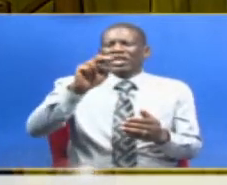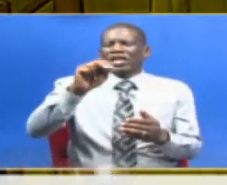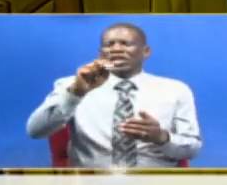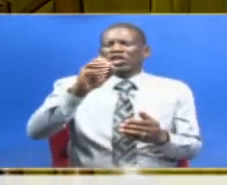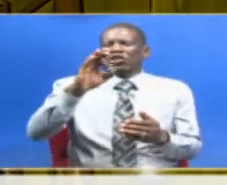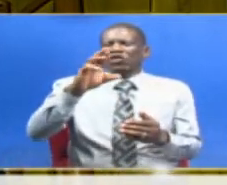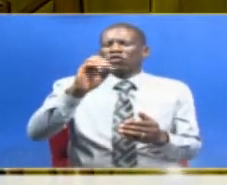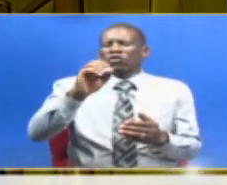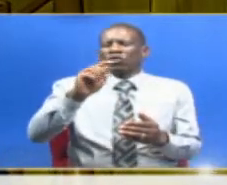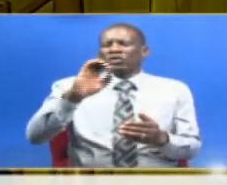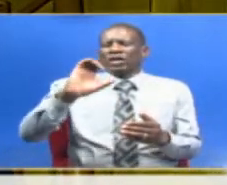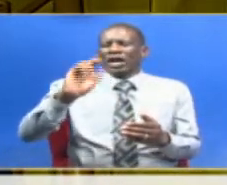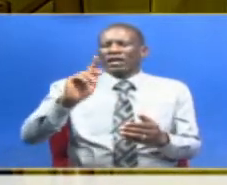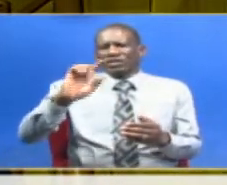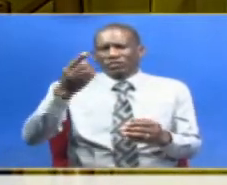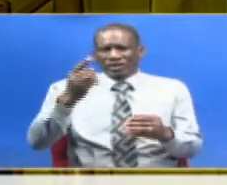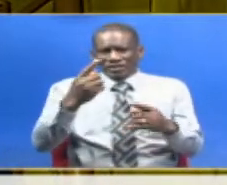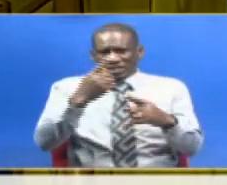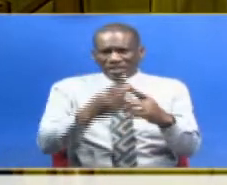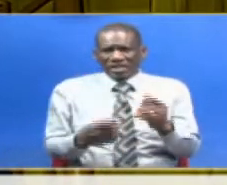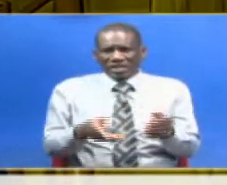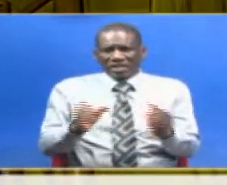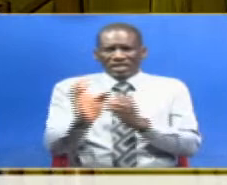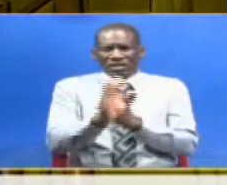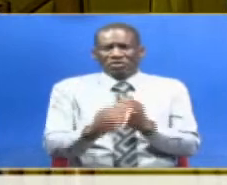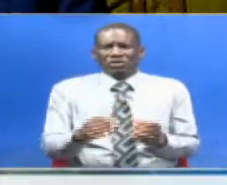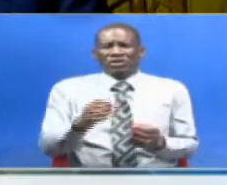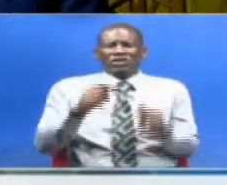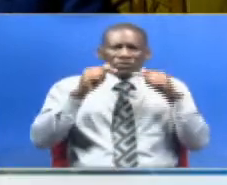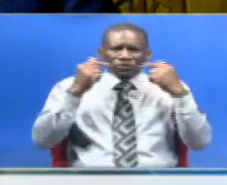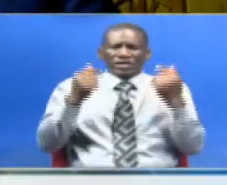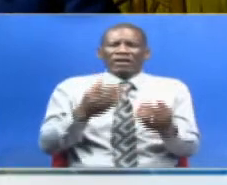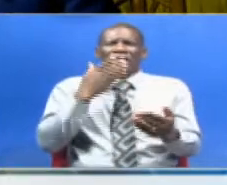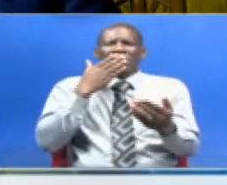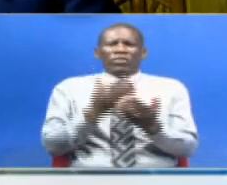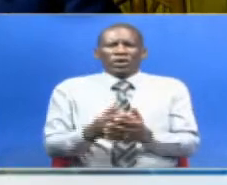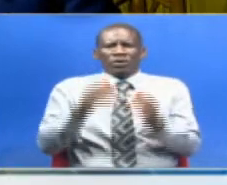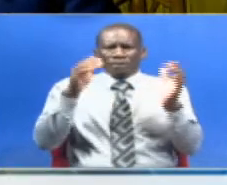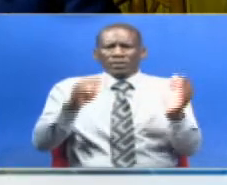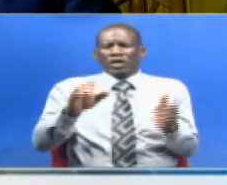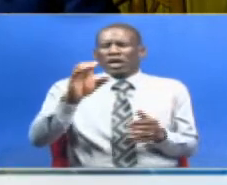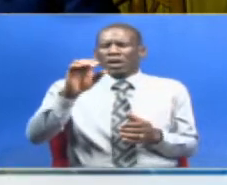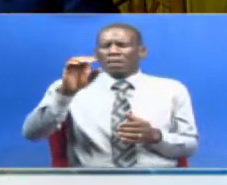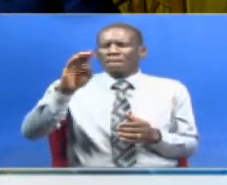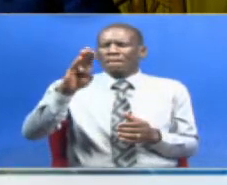wake wa kwanza nchini. Frida. Na asante sana Brian Mushiri kwa kutueleza kile ambacho